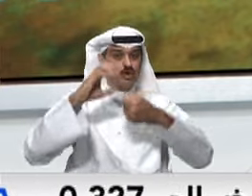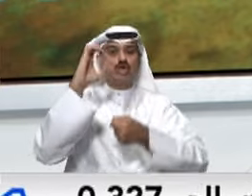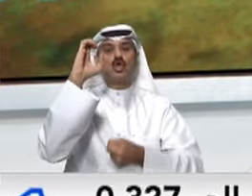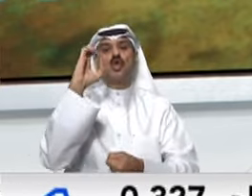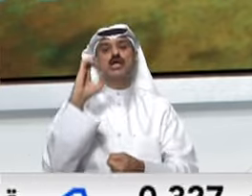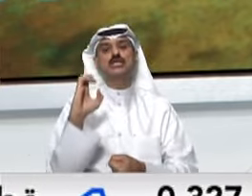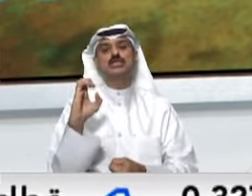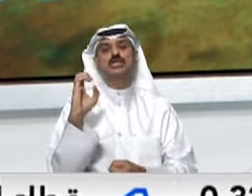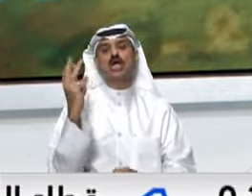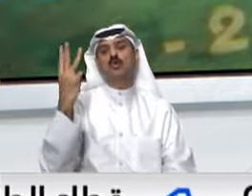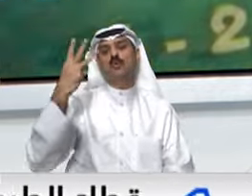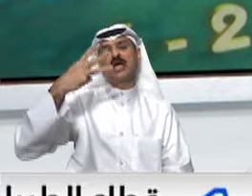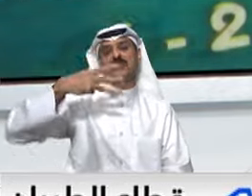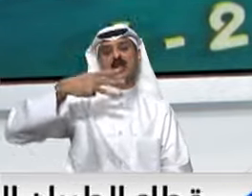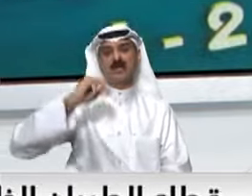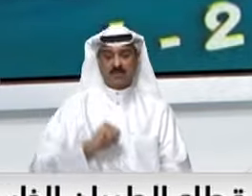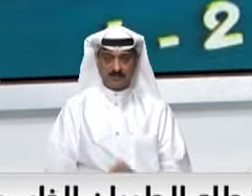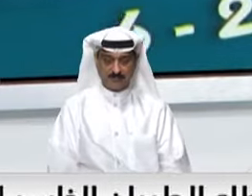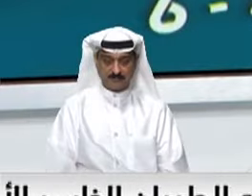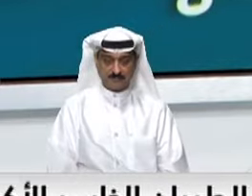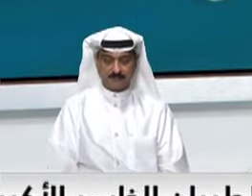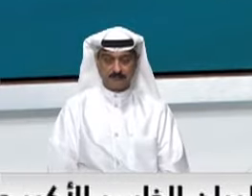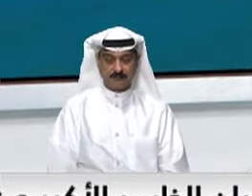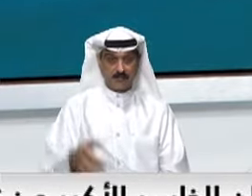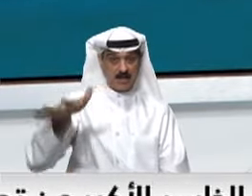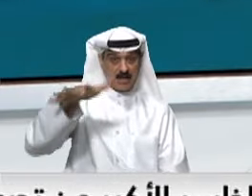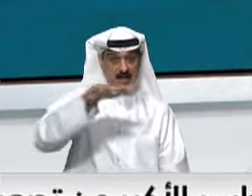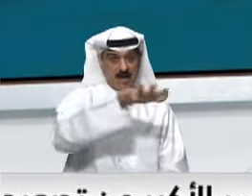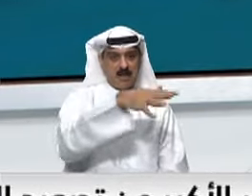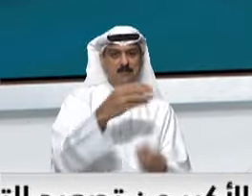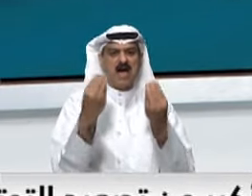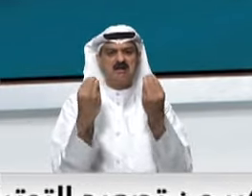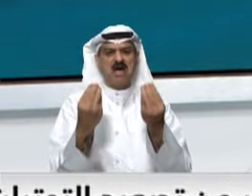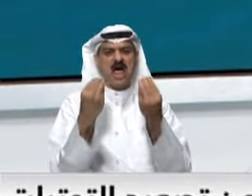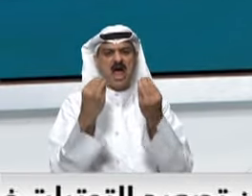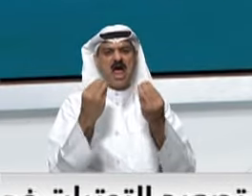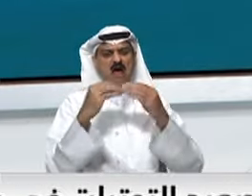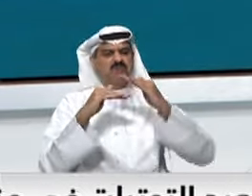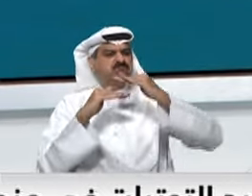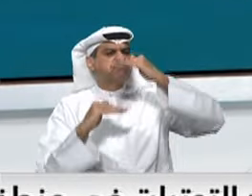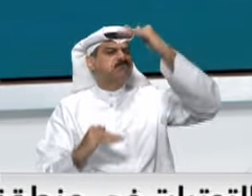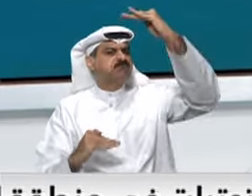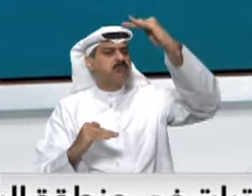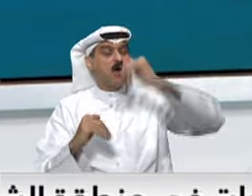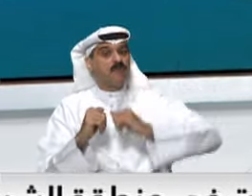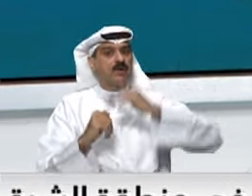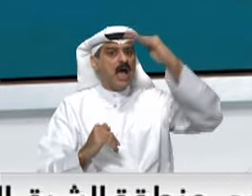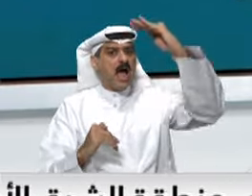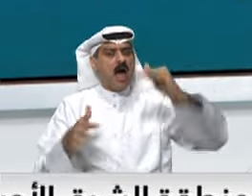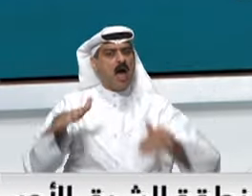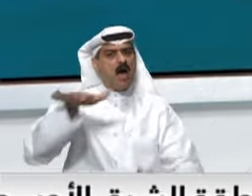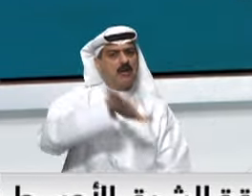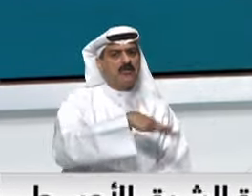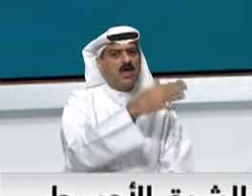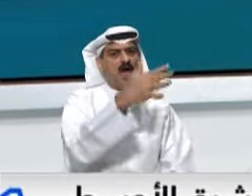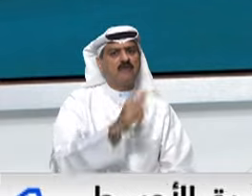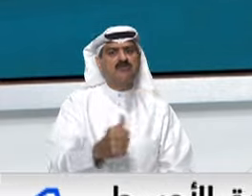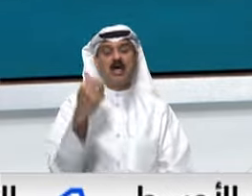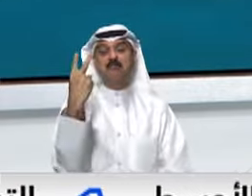الجنوبية 30 درجة مئوية. البحر معتدل إلى عالي الموج من 2 إلى 6 قدم. المد الأول